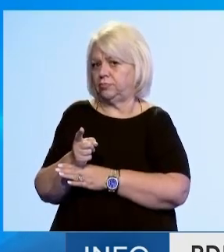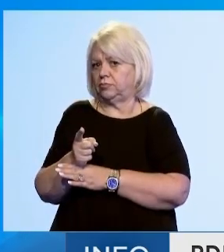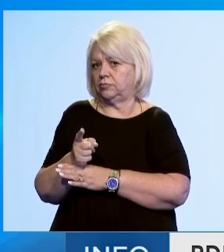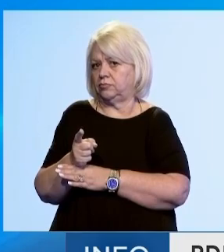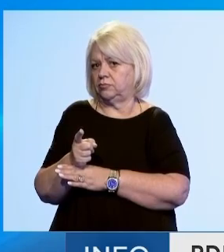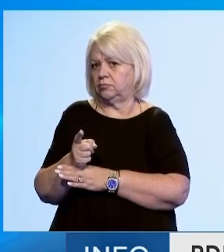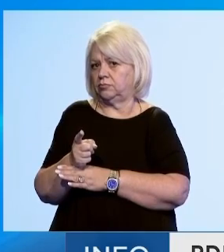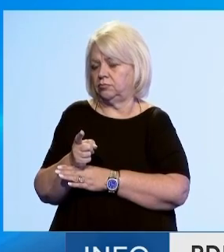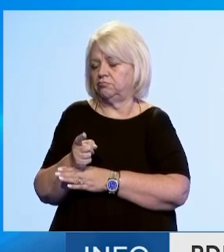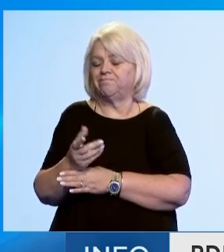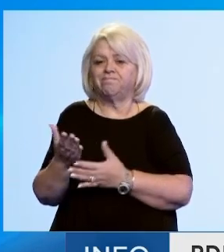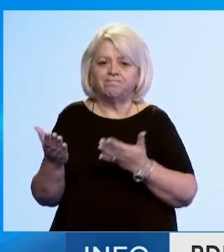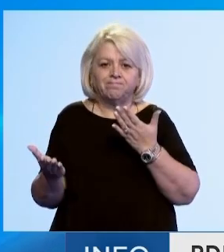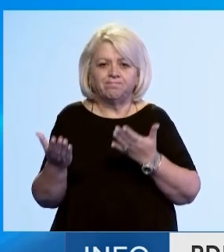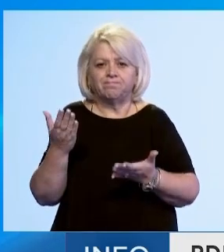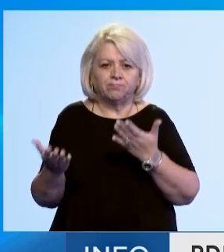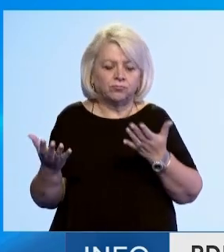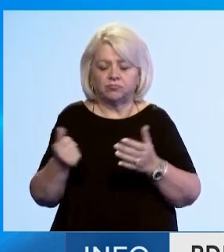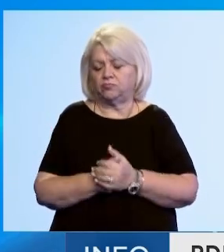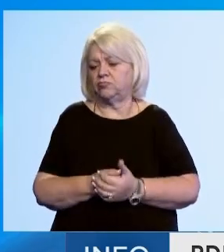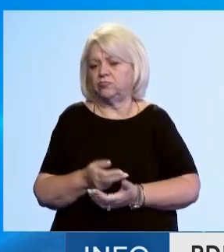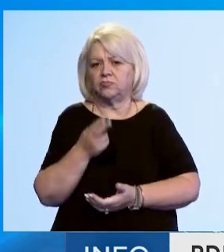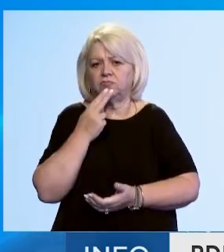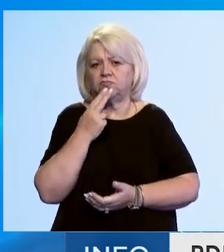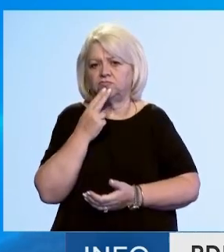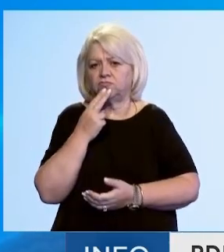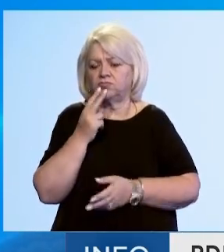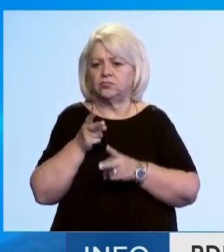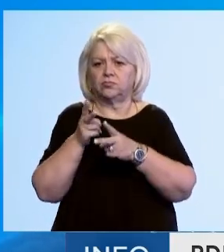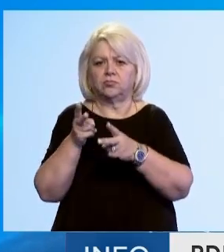në fund dështa arbitrare, por nuk dua ta gjykoj vendimin